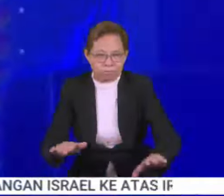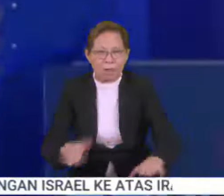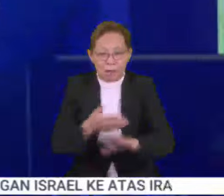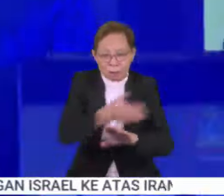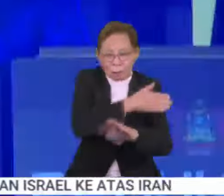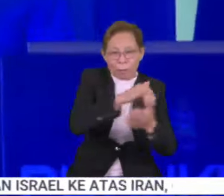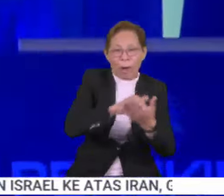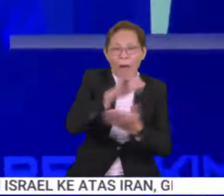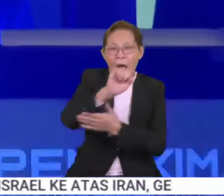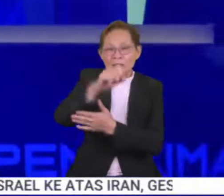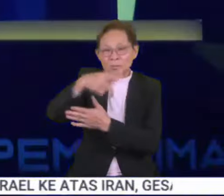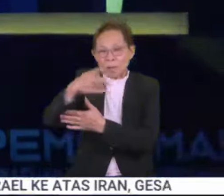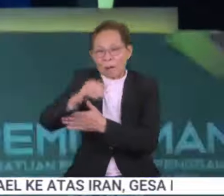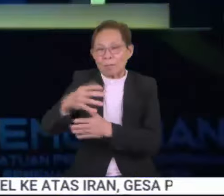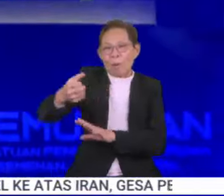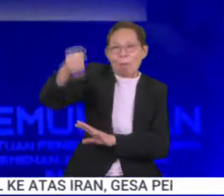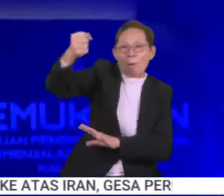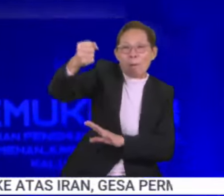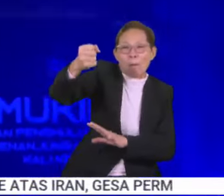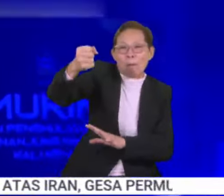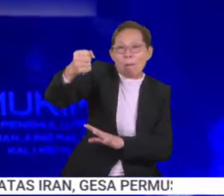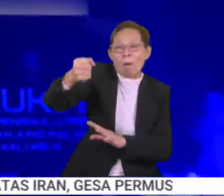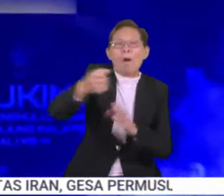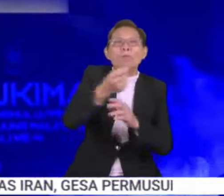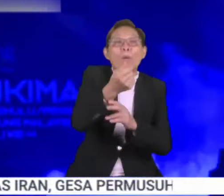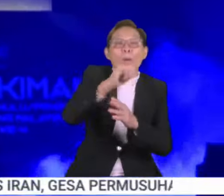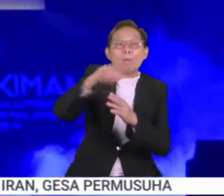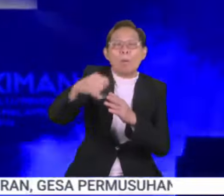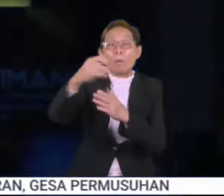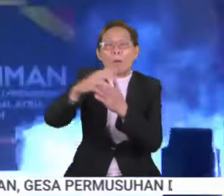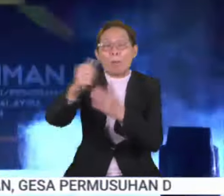Sebelum ini, SPRM telah membekukan aset bernilai